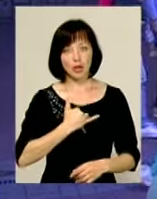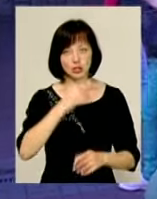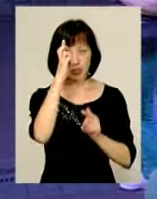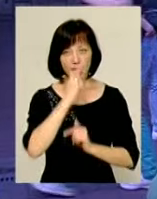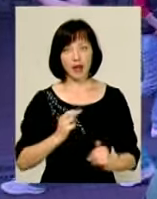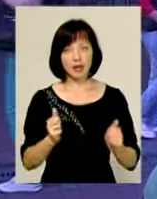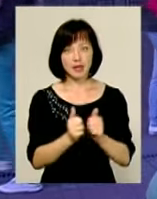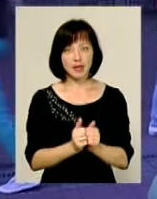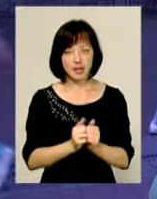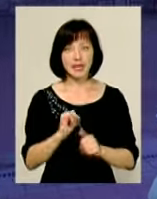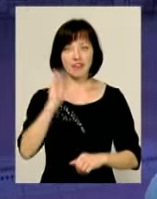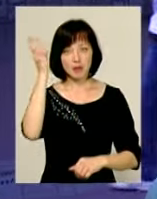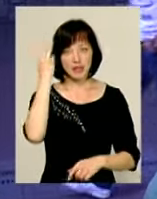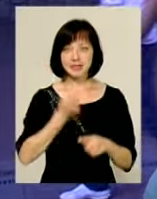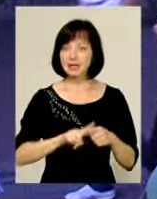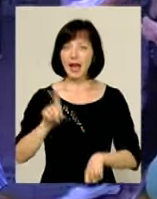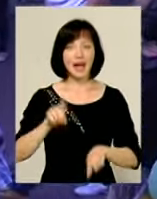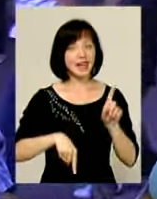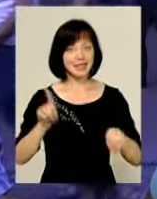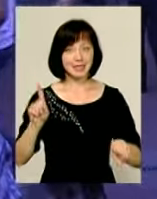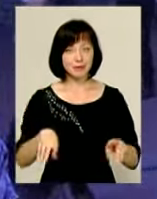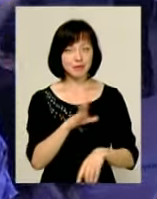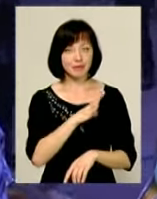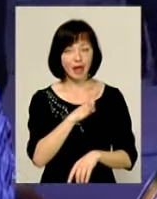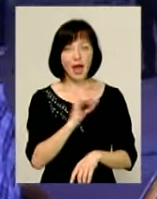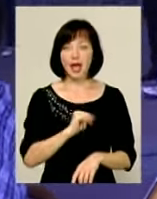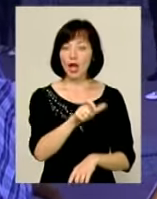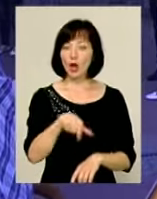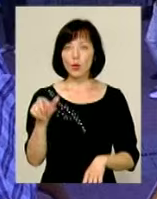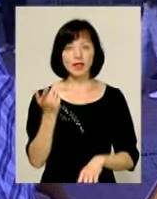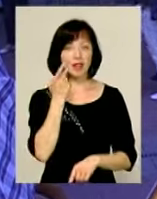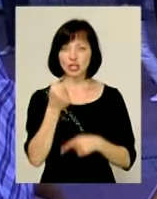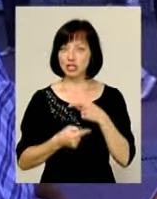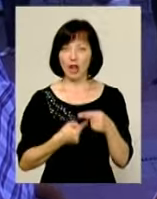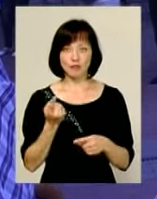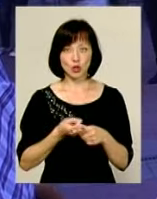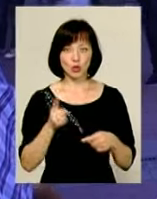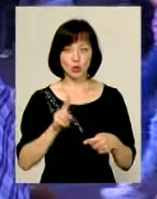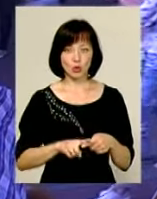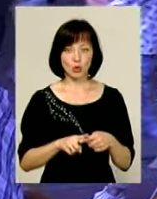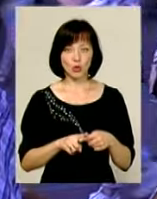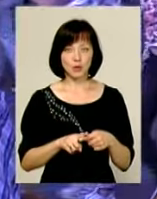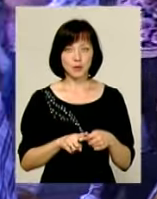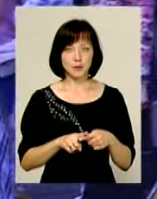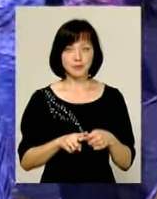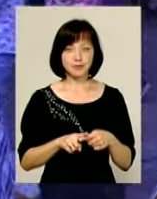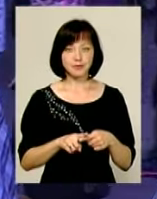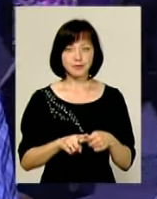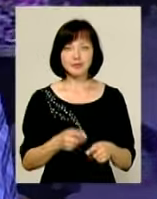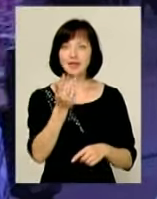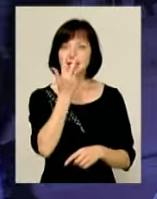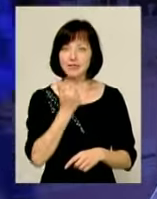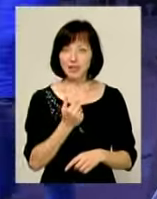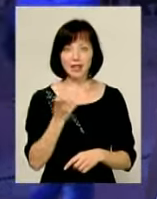нашій країні і в Хмельницькому це дуже рідкісні явище. І глядач не завжди до цього до цього